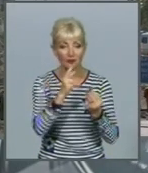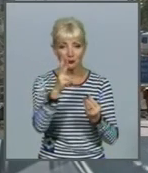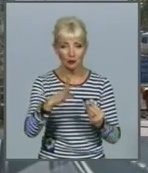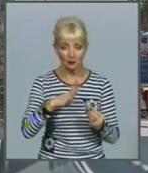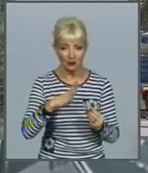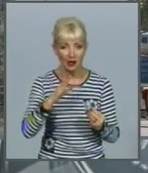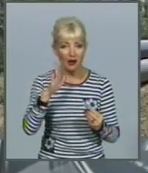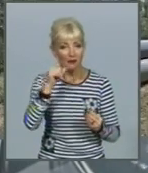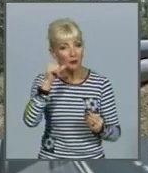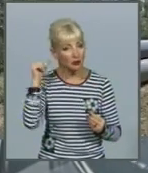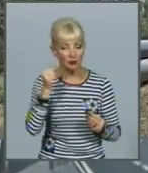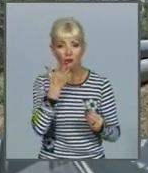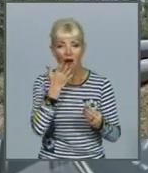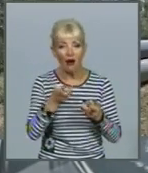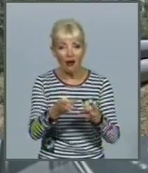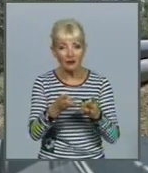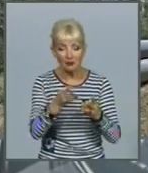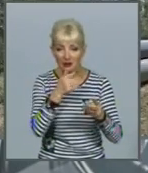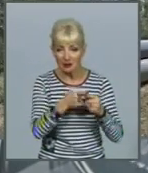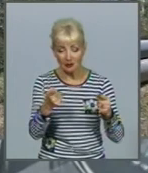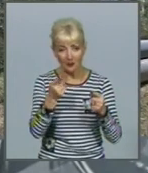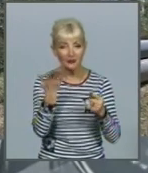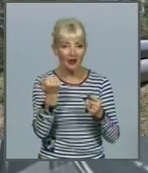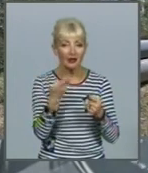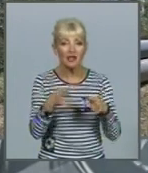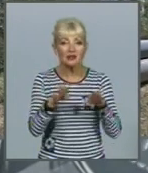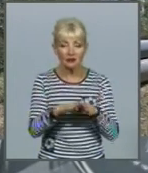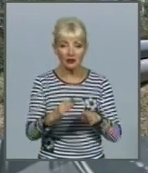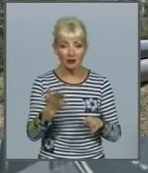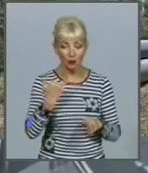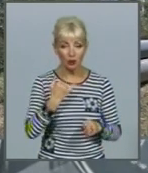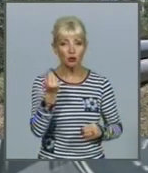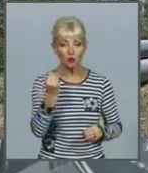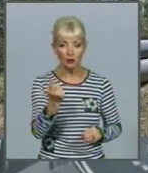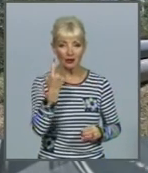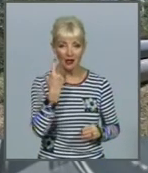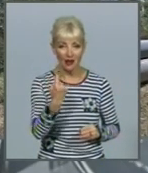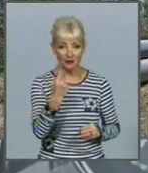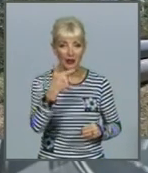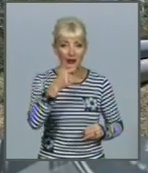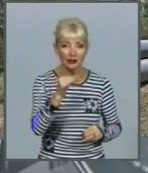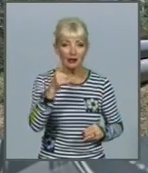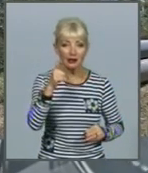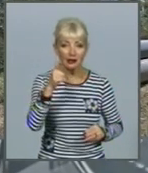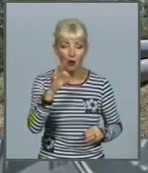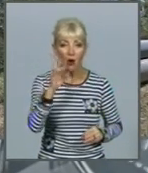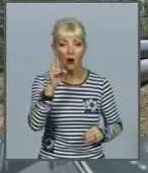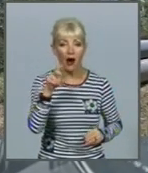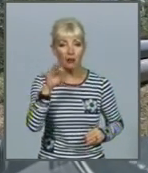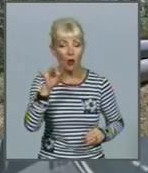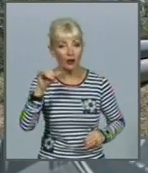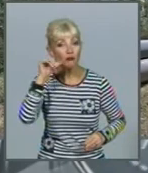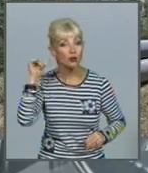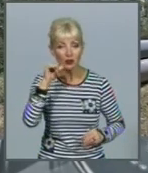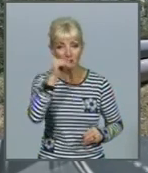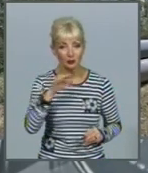отопительный сезон. Ну, для сравнения, у нас стоимость одной гигакалории в прошлый отопительный сезон составляла